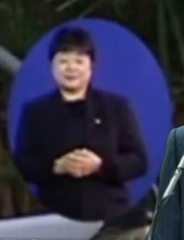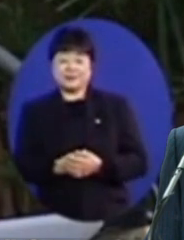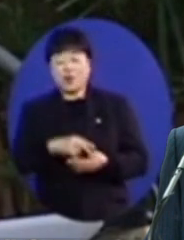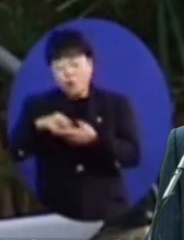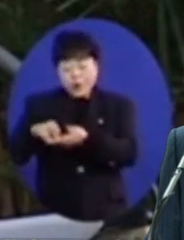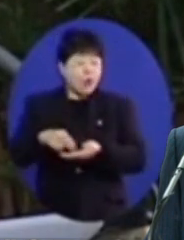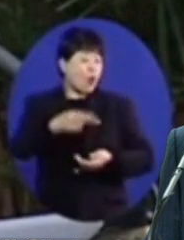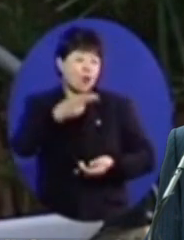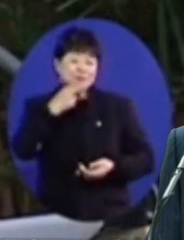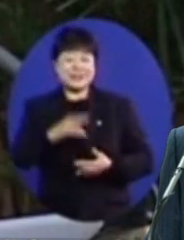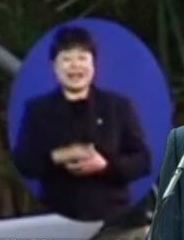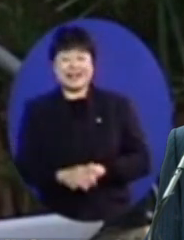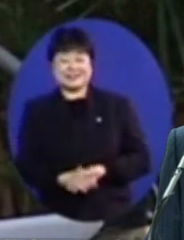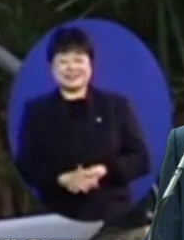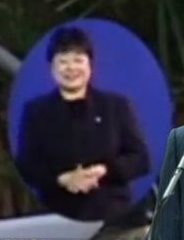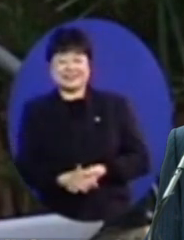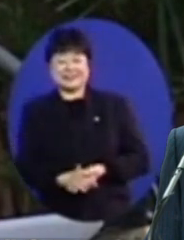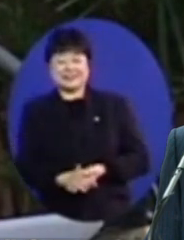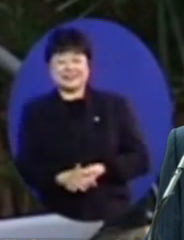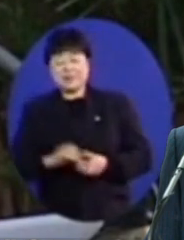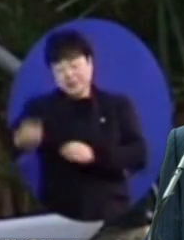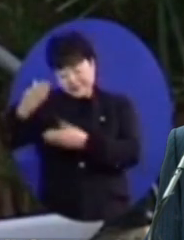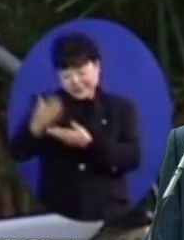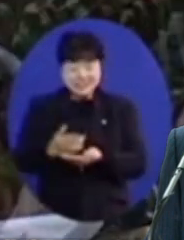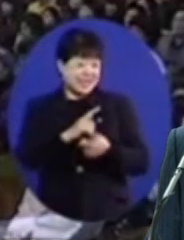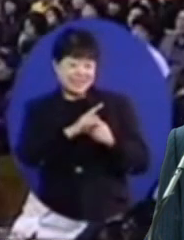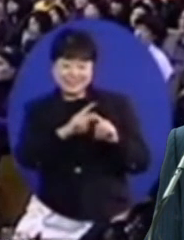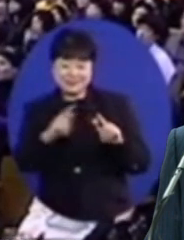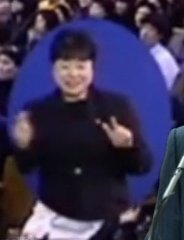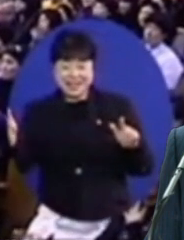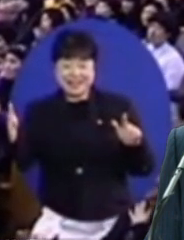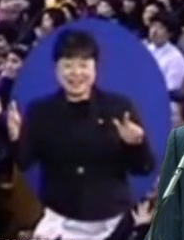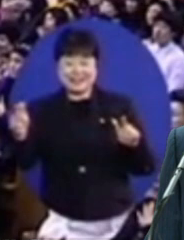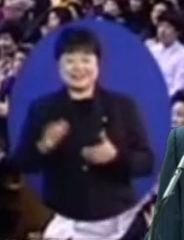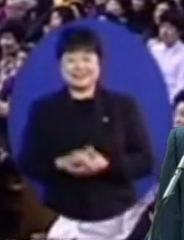외롭지 않습니다 버림받지 않았습니다